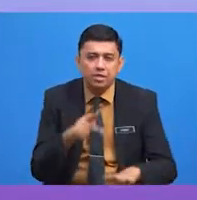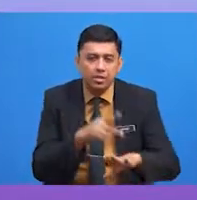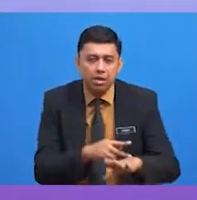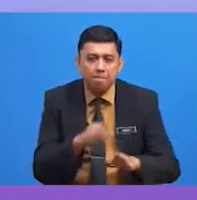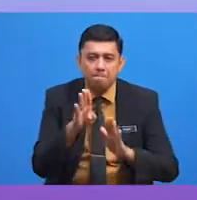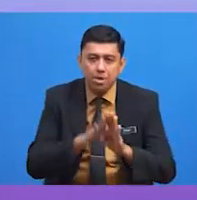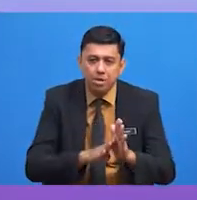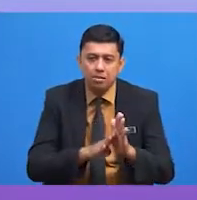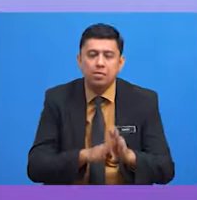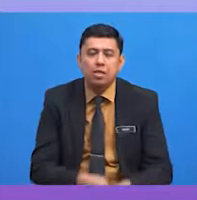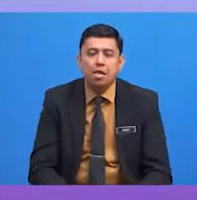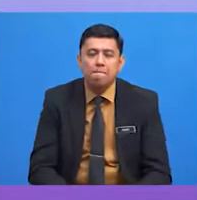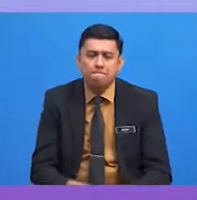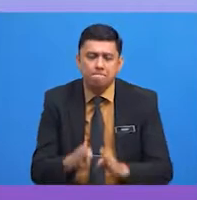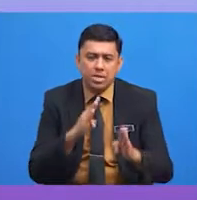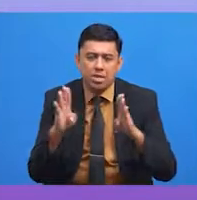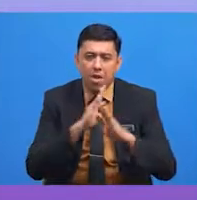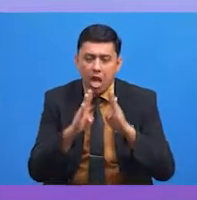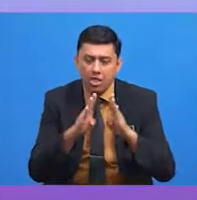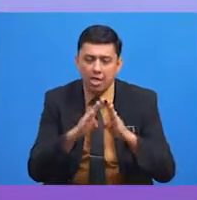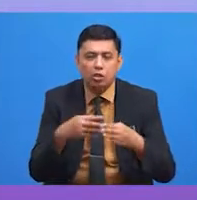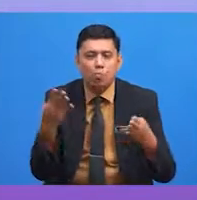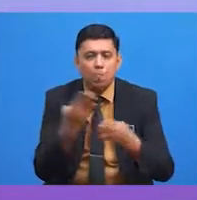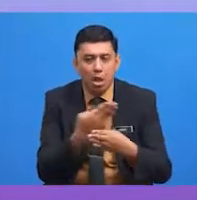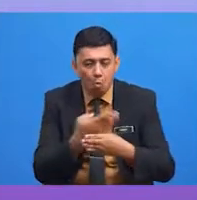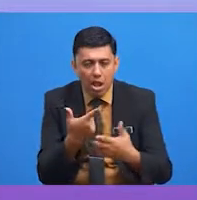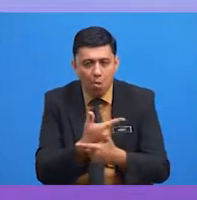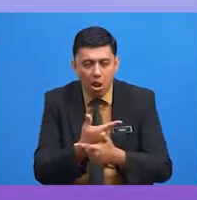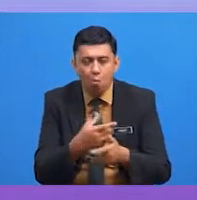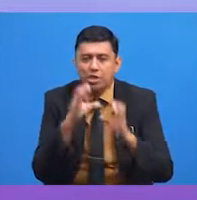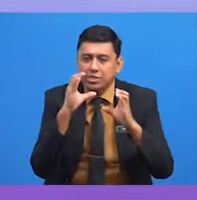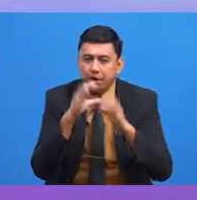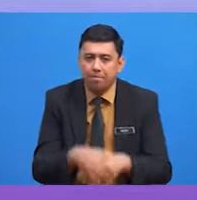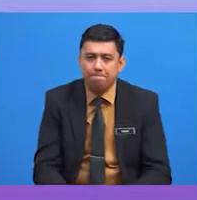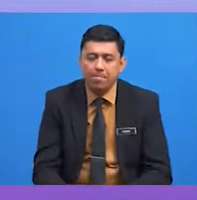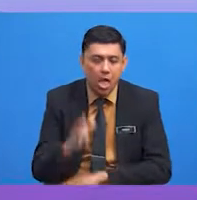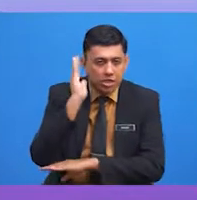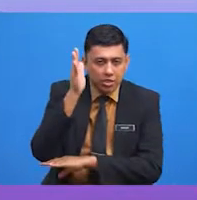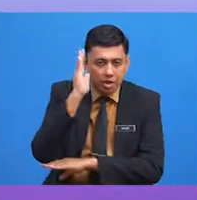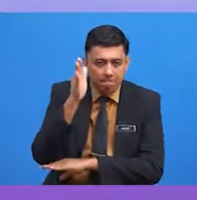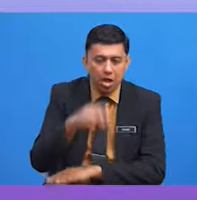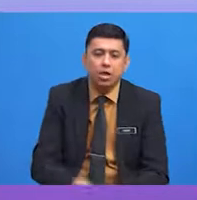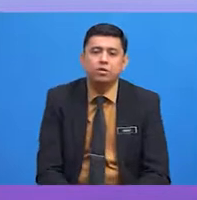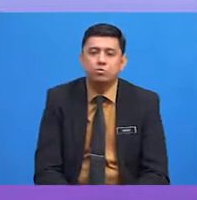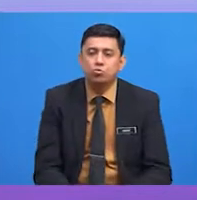ketika berbahas. Contoh, ceramah.